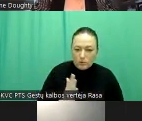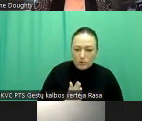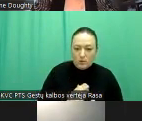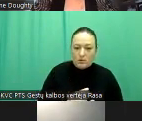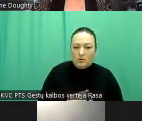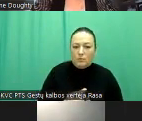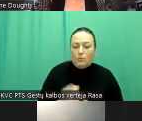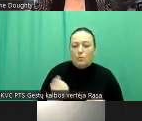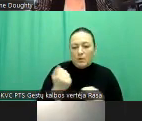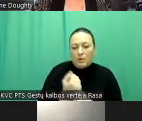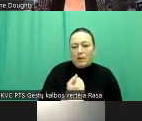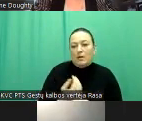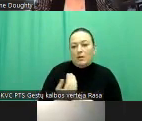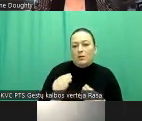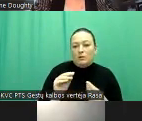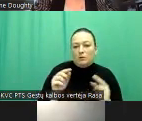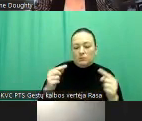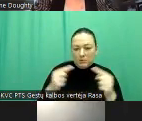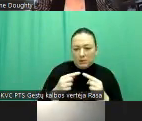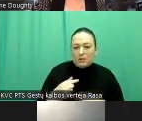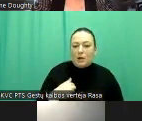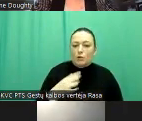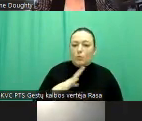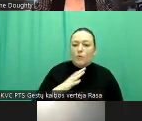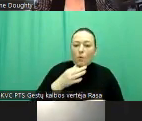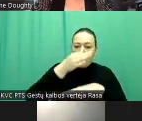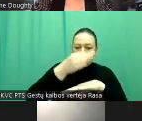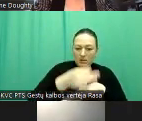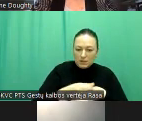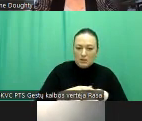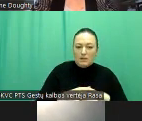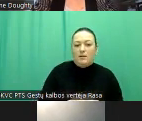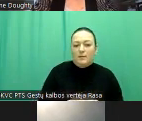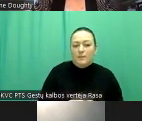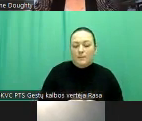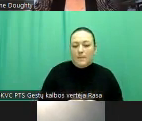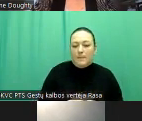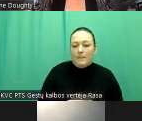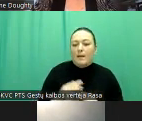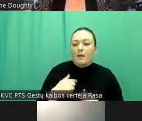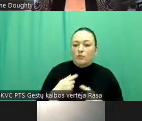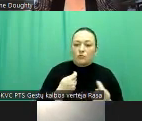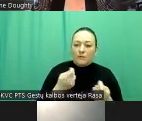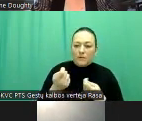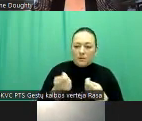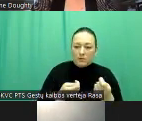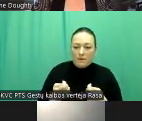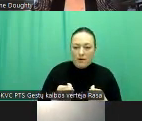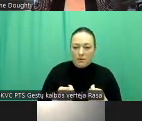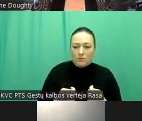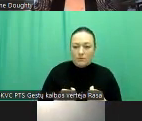buvo reikalingas suderinamumas. Ir aš buvau atsakinga štai, kad vadovaučiau